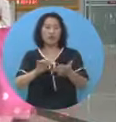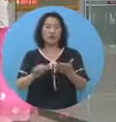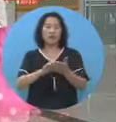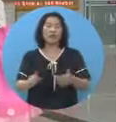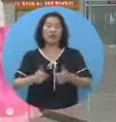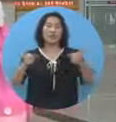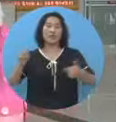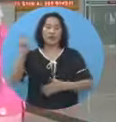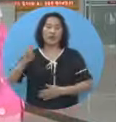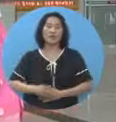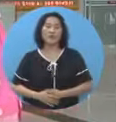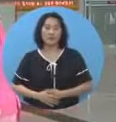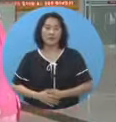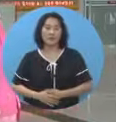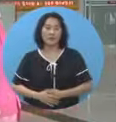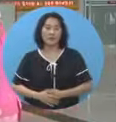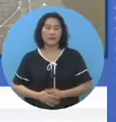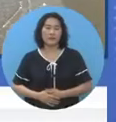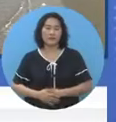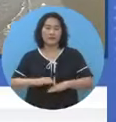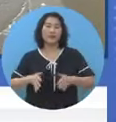증가 추세는 이어질 것으로 보입니다.